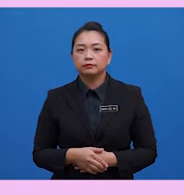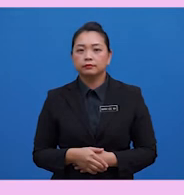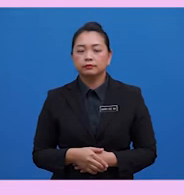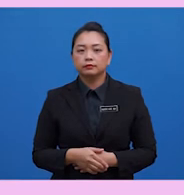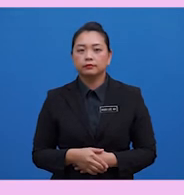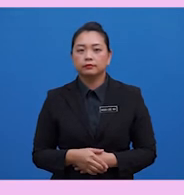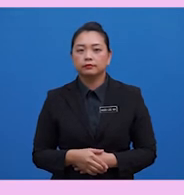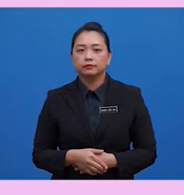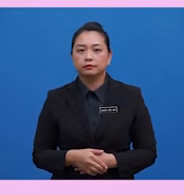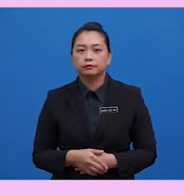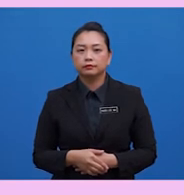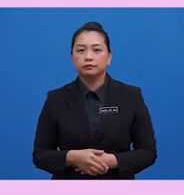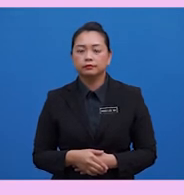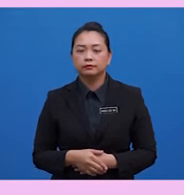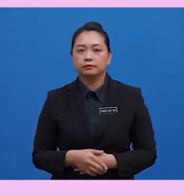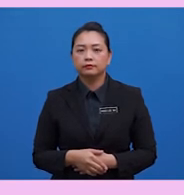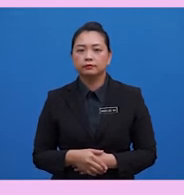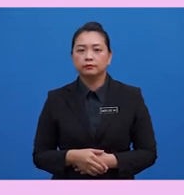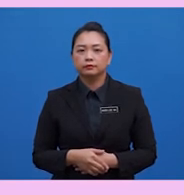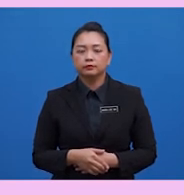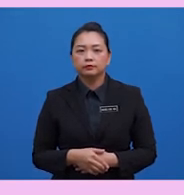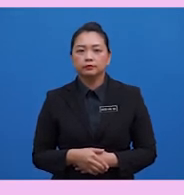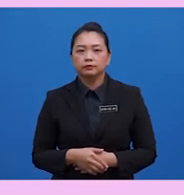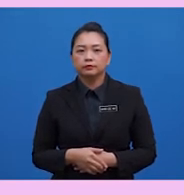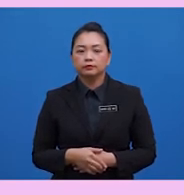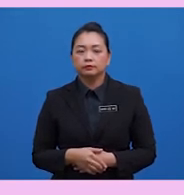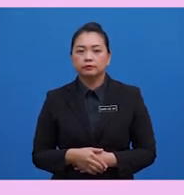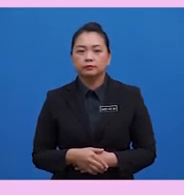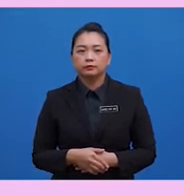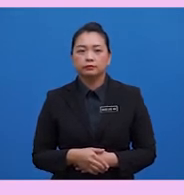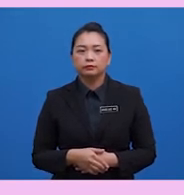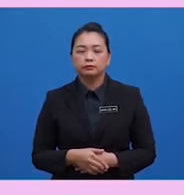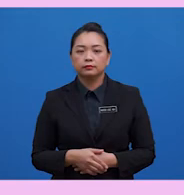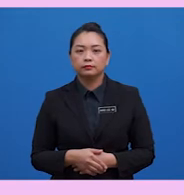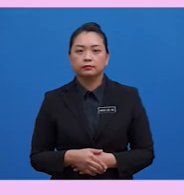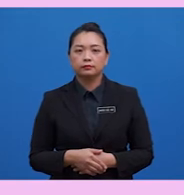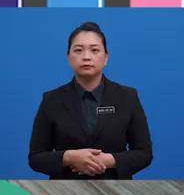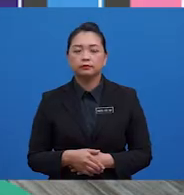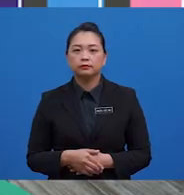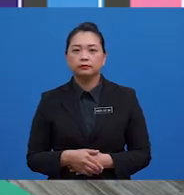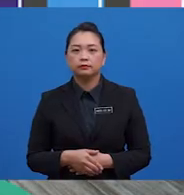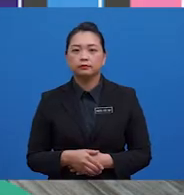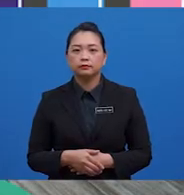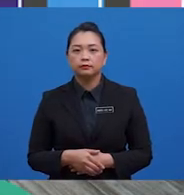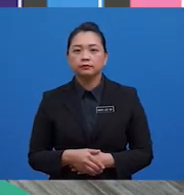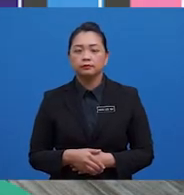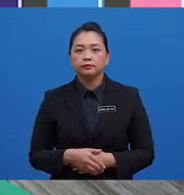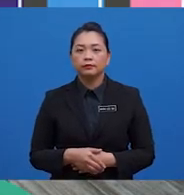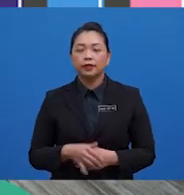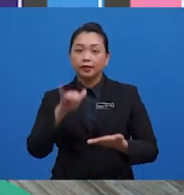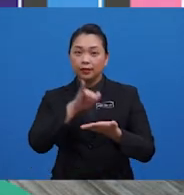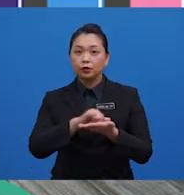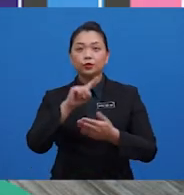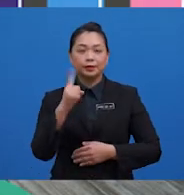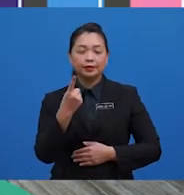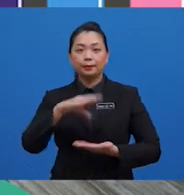terhadap kesan terhadap litosfera, manakala D kesan terhadap sistem hidrosfera. Baiklah pelajar,